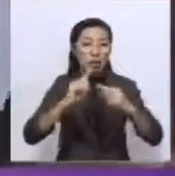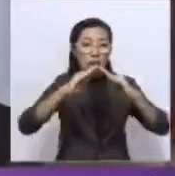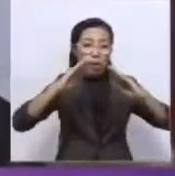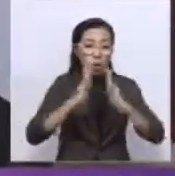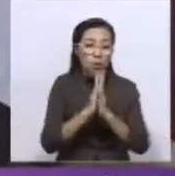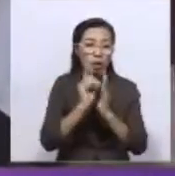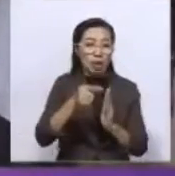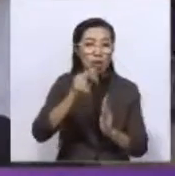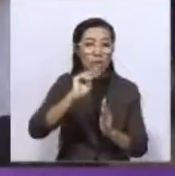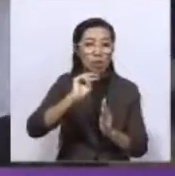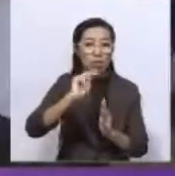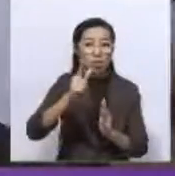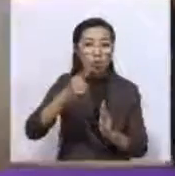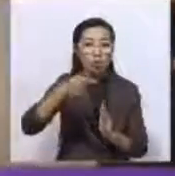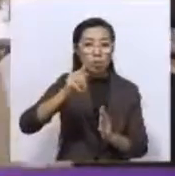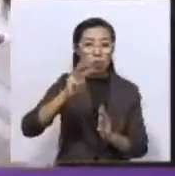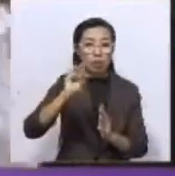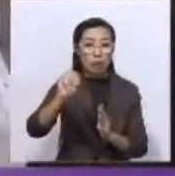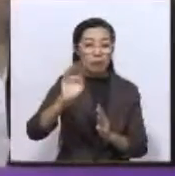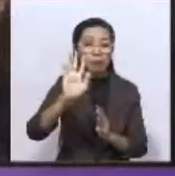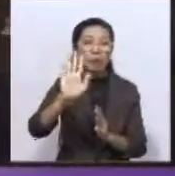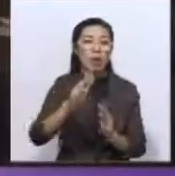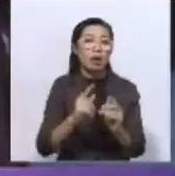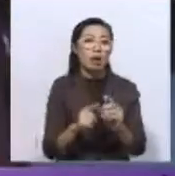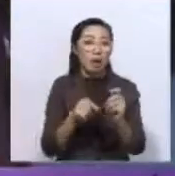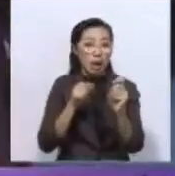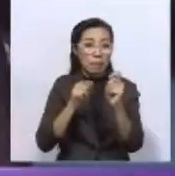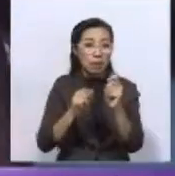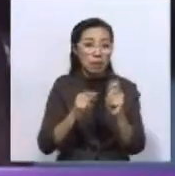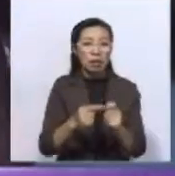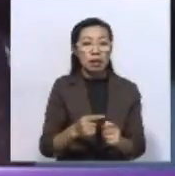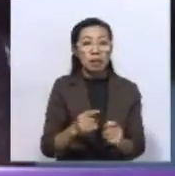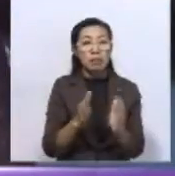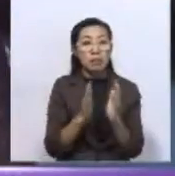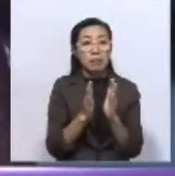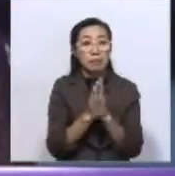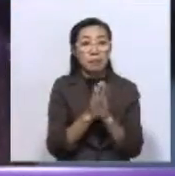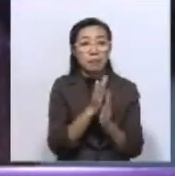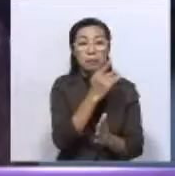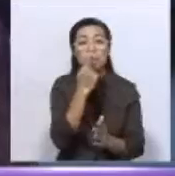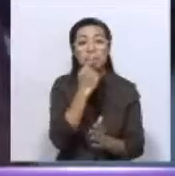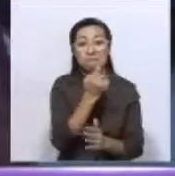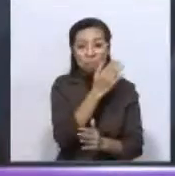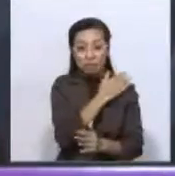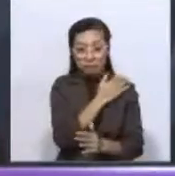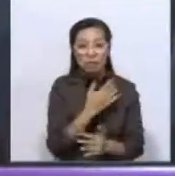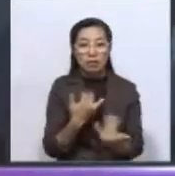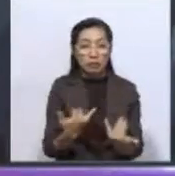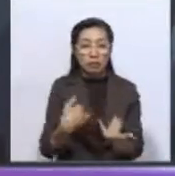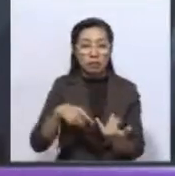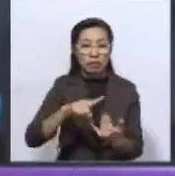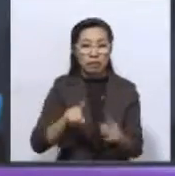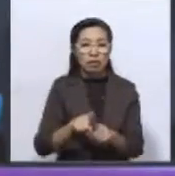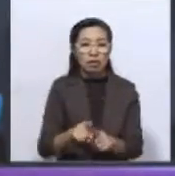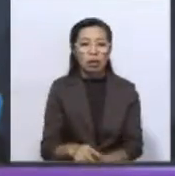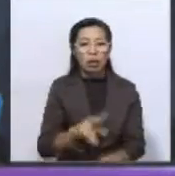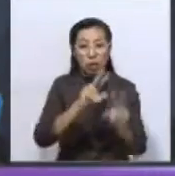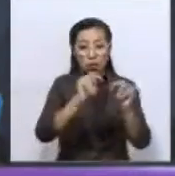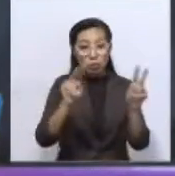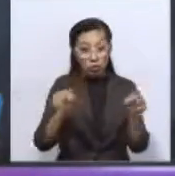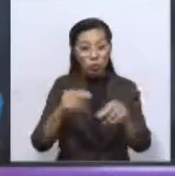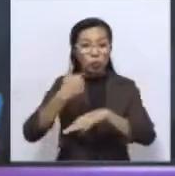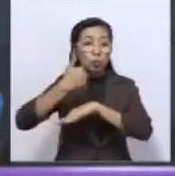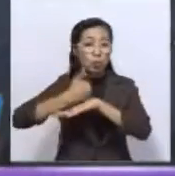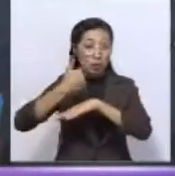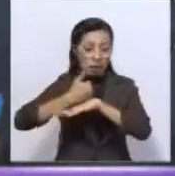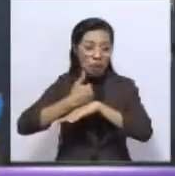ารอำเภอพระประแดงไปปิดท้ายกันที่วัดบัวขวัญค่ะจังหวัดนนทบุรีนายพานุแย้มศรีผู้ว่าราช